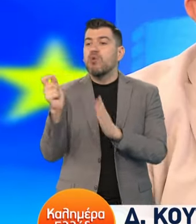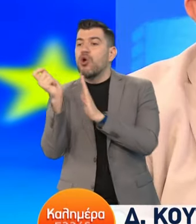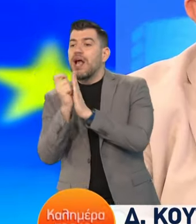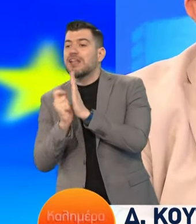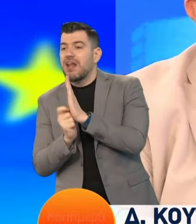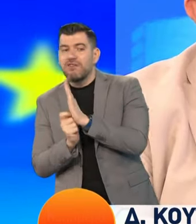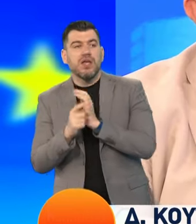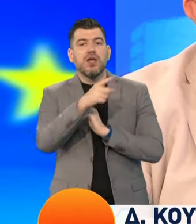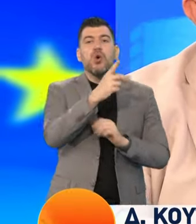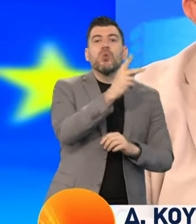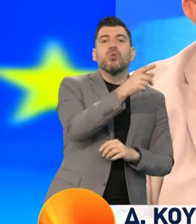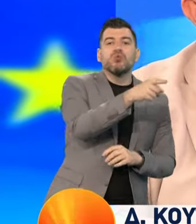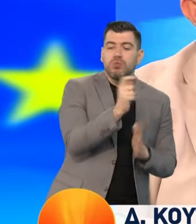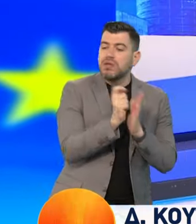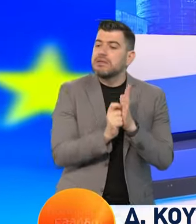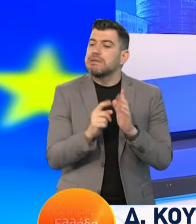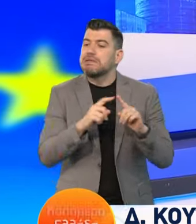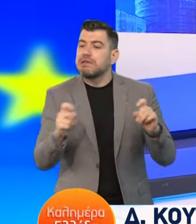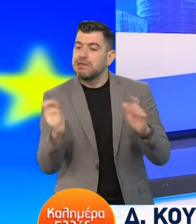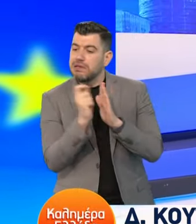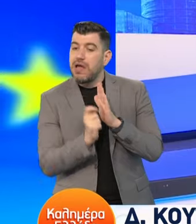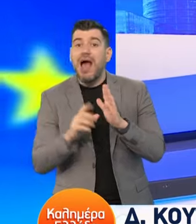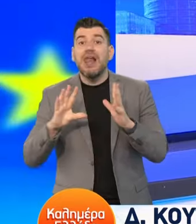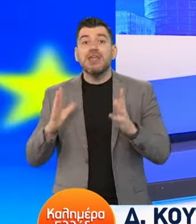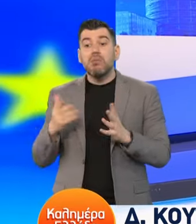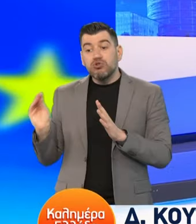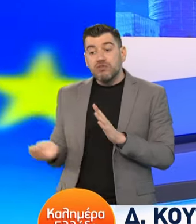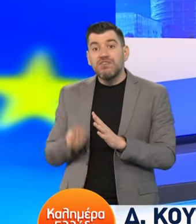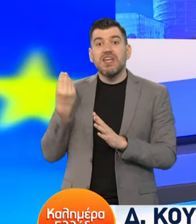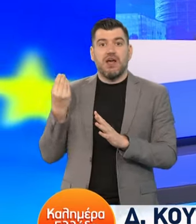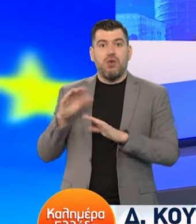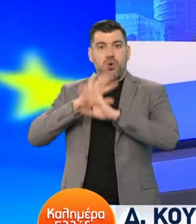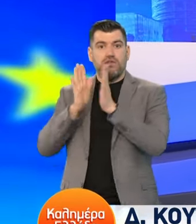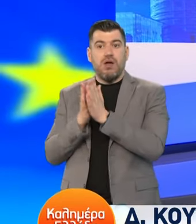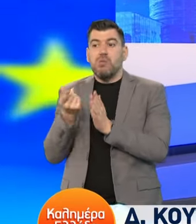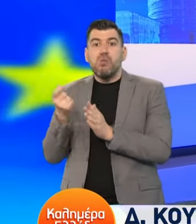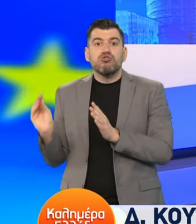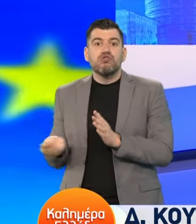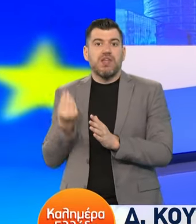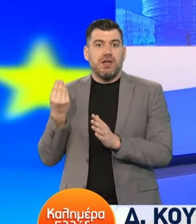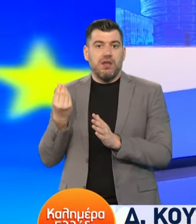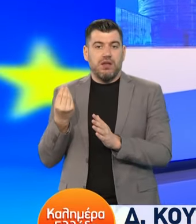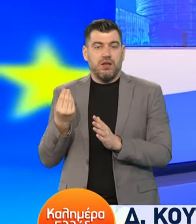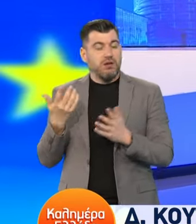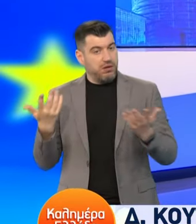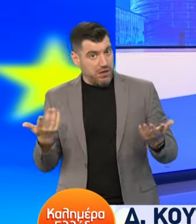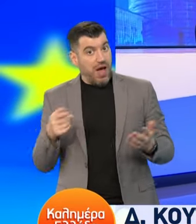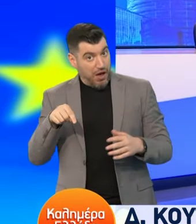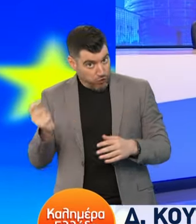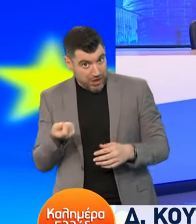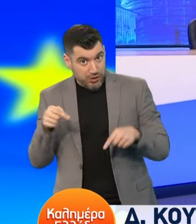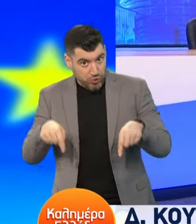Κουτσούμπας έχει αυτά, αλλά και πώς απέκτησε ο Κουτσούμπας όλα αυτά. Συμβαίνει αυτό τώρα που μιλάμε? Βεβαίως συμβαίνει. Ή πρέπει να